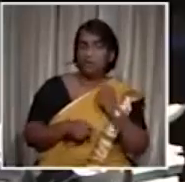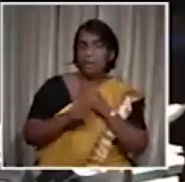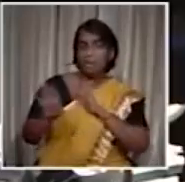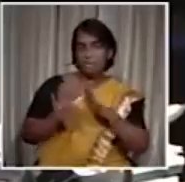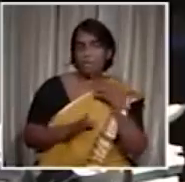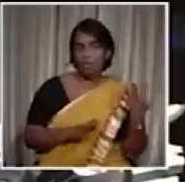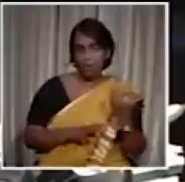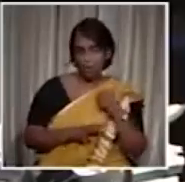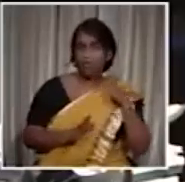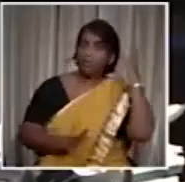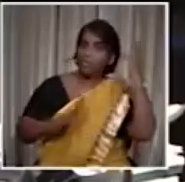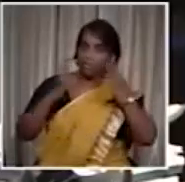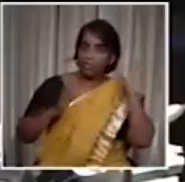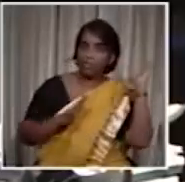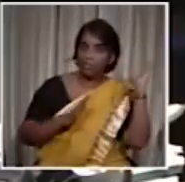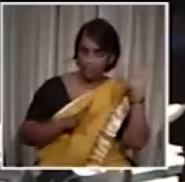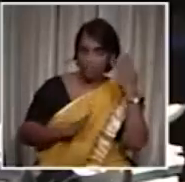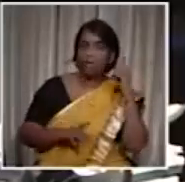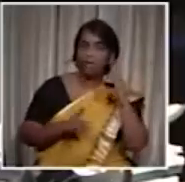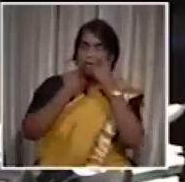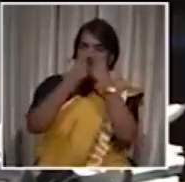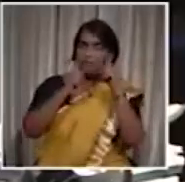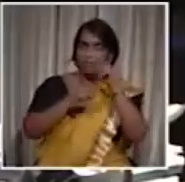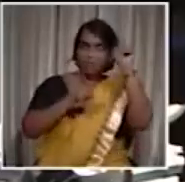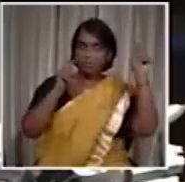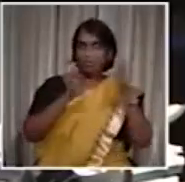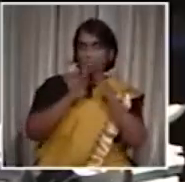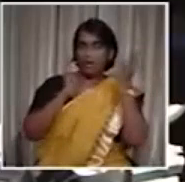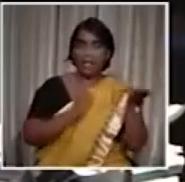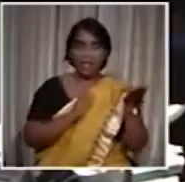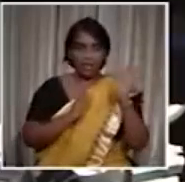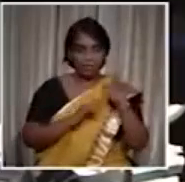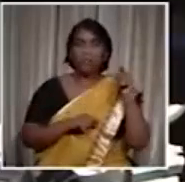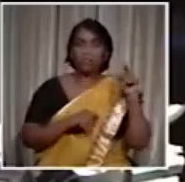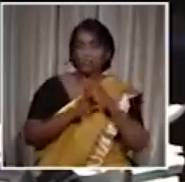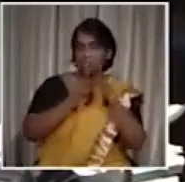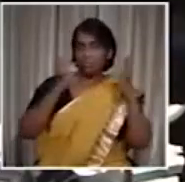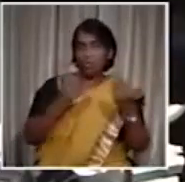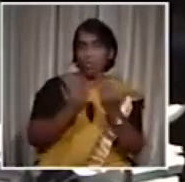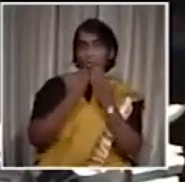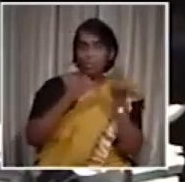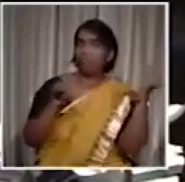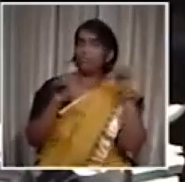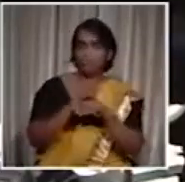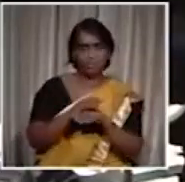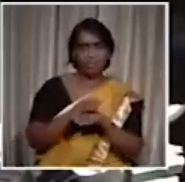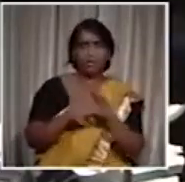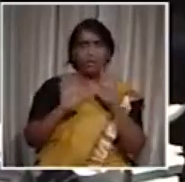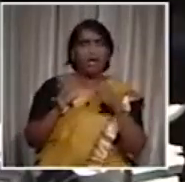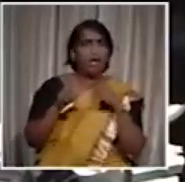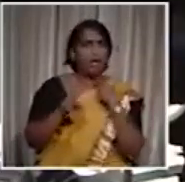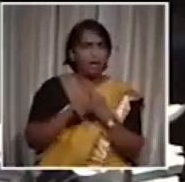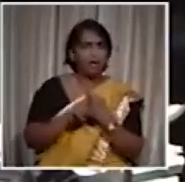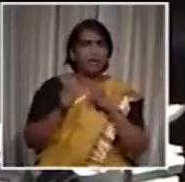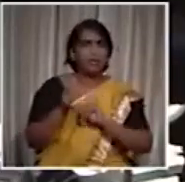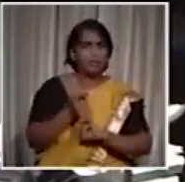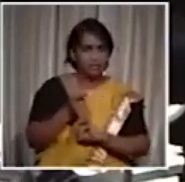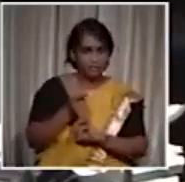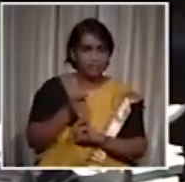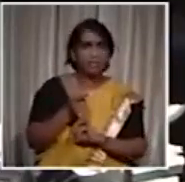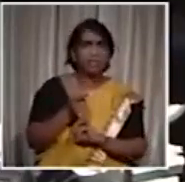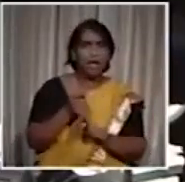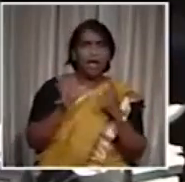අවශ්‍යයි. ඒක ලෝකයේ විවිධ තැන්වල උන්ට විශාල ඉල්ලීම් තිබෙනවා. ඔවුන් විශාල කණ්ඩායමක උපදේශකවරයෙක් ගන්න. හැබැයි අකිලගෙන් සාගලගෙන් මිනිත්තු